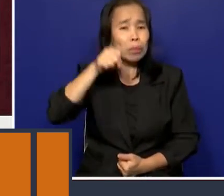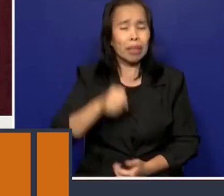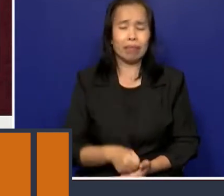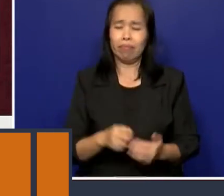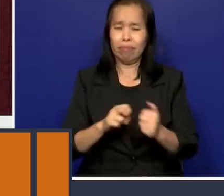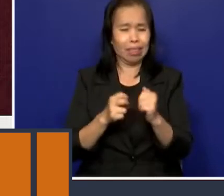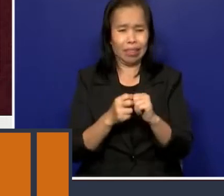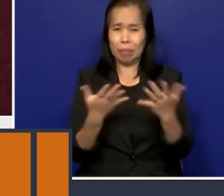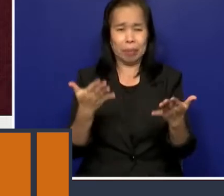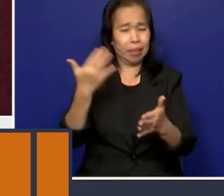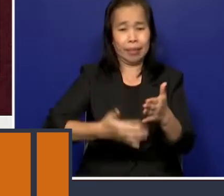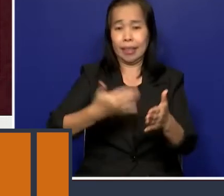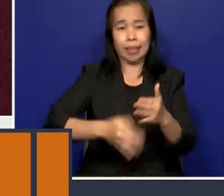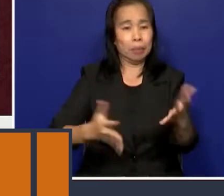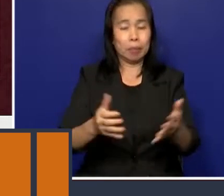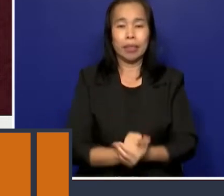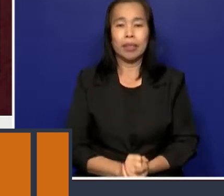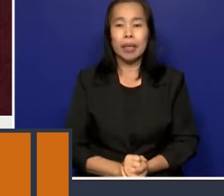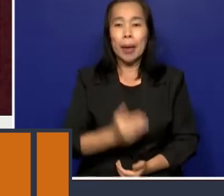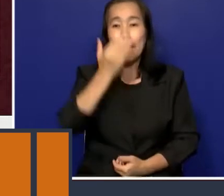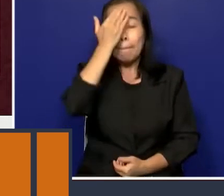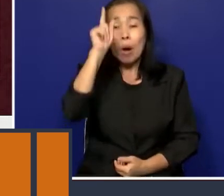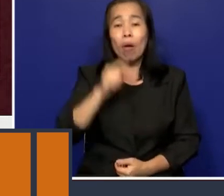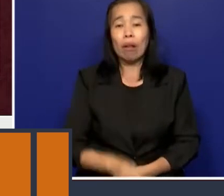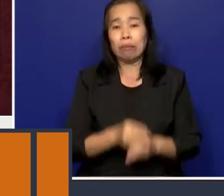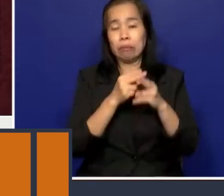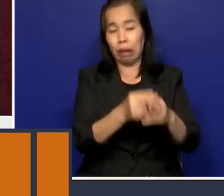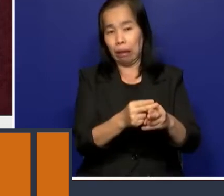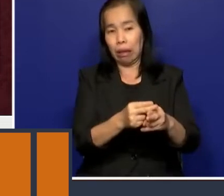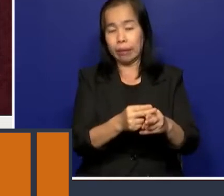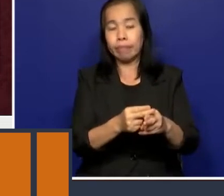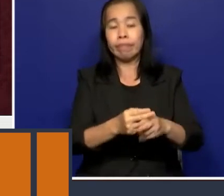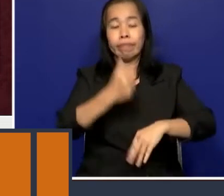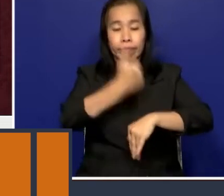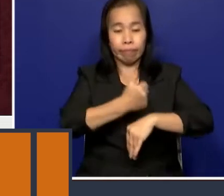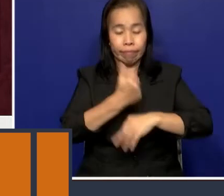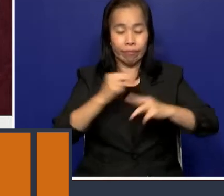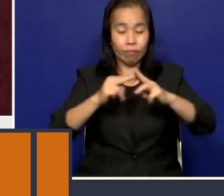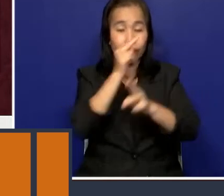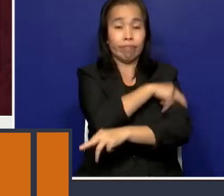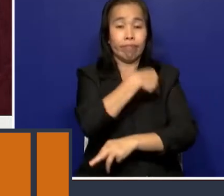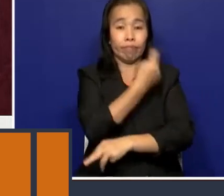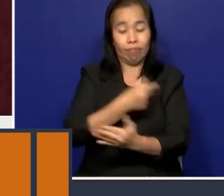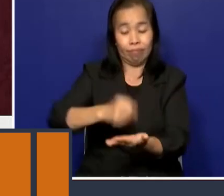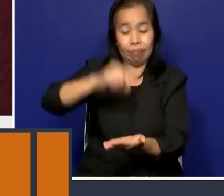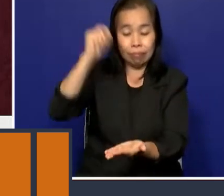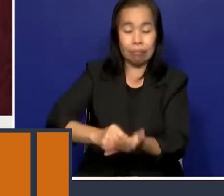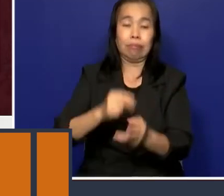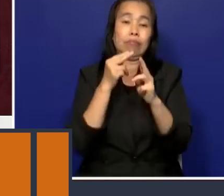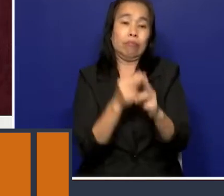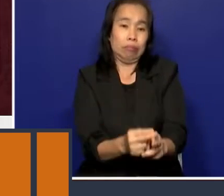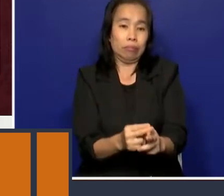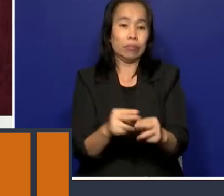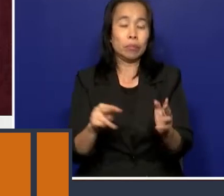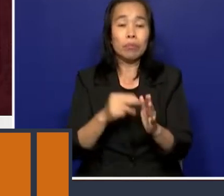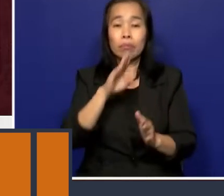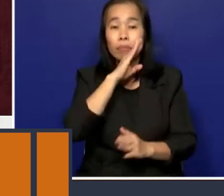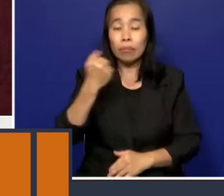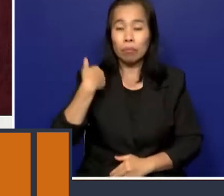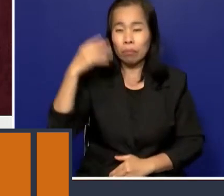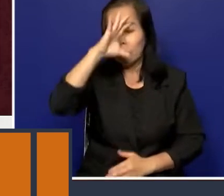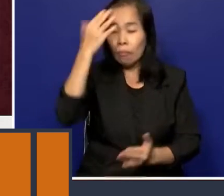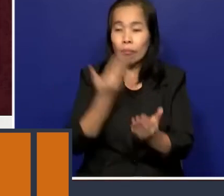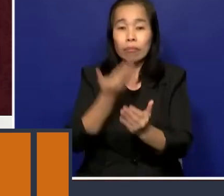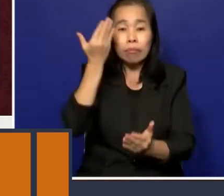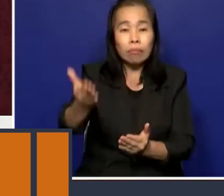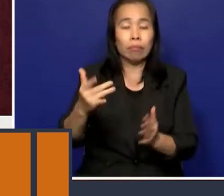อะไรเลยเพราะนายอทินเองเป็คนโลงนามในปกากระซวงสาสุขเรื่องการจัดหาวักซีนใกรอนีมีเหุฉุเฉินหรอเหตจำเป็